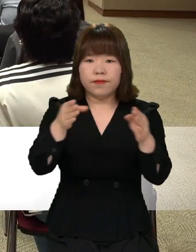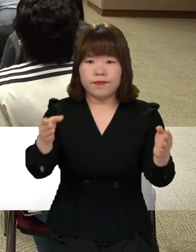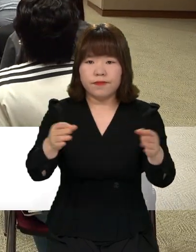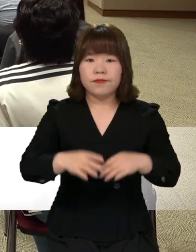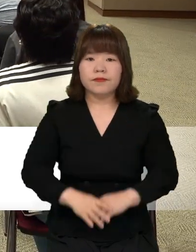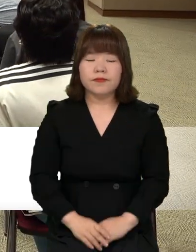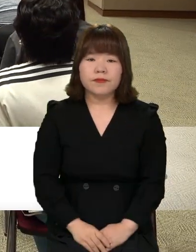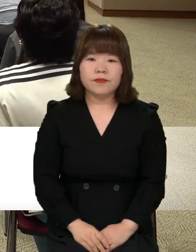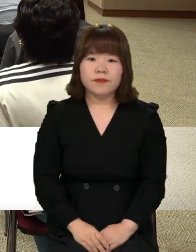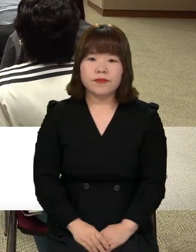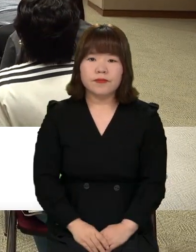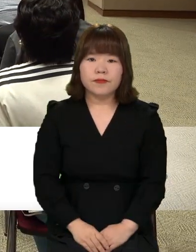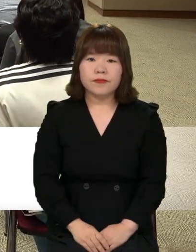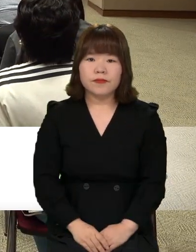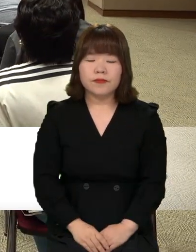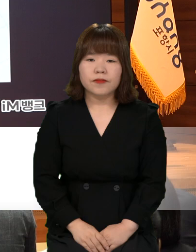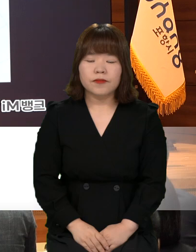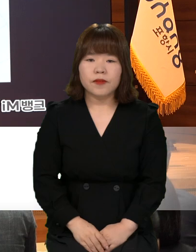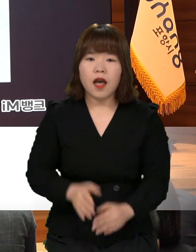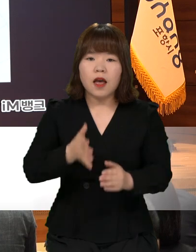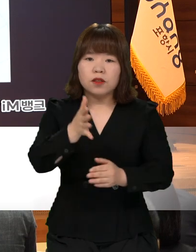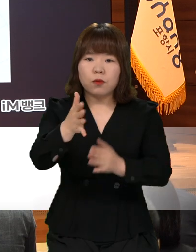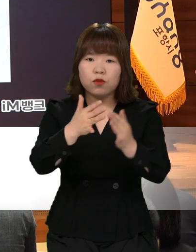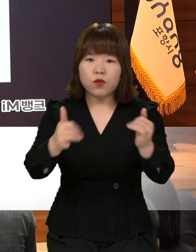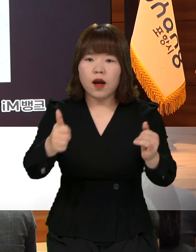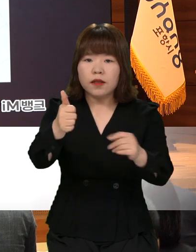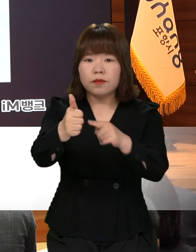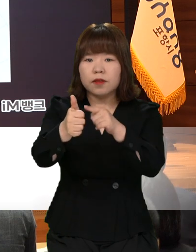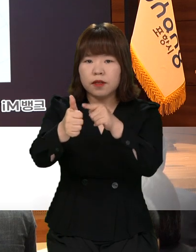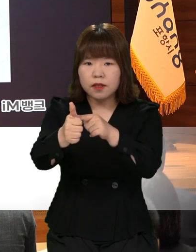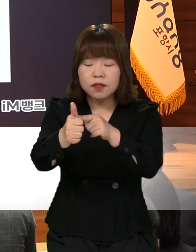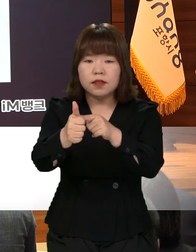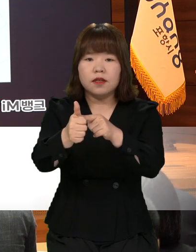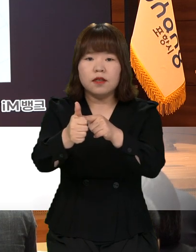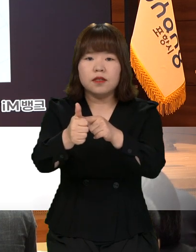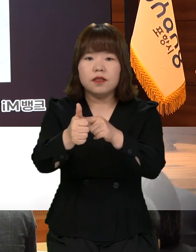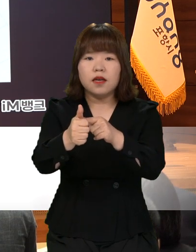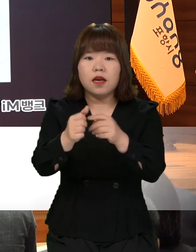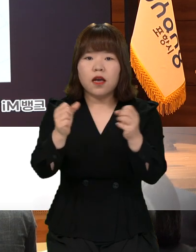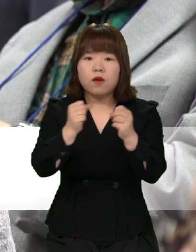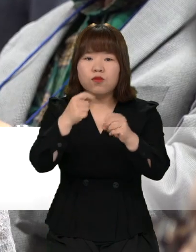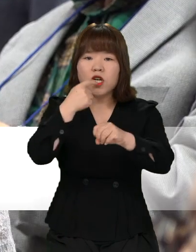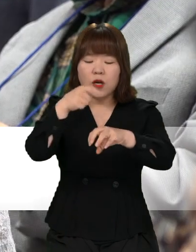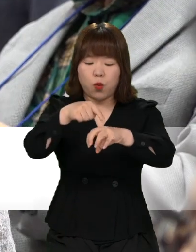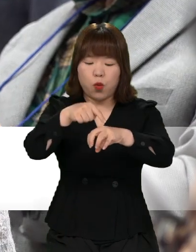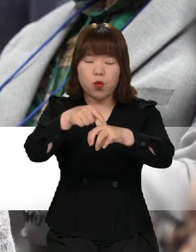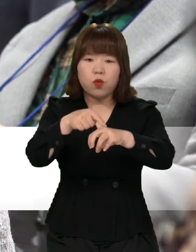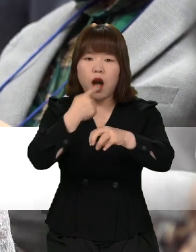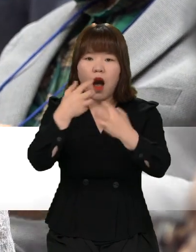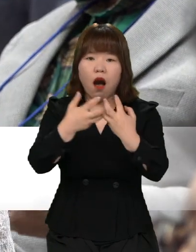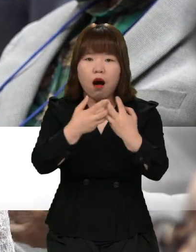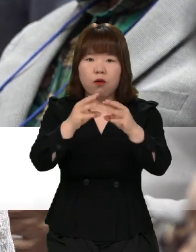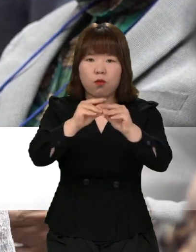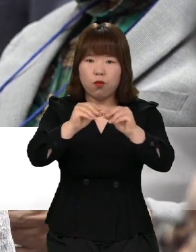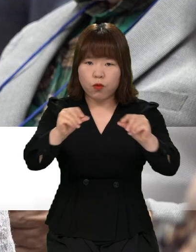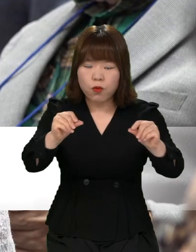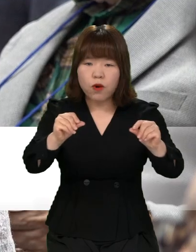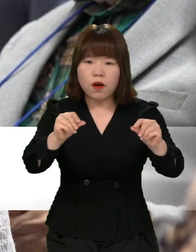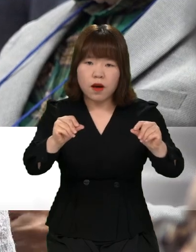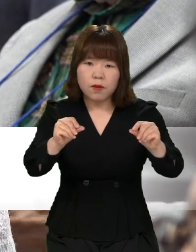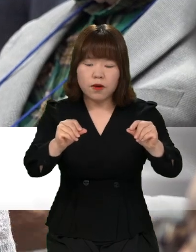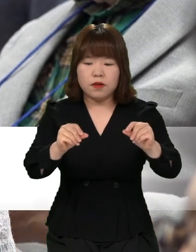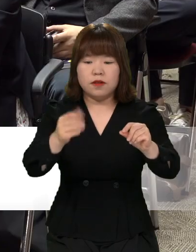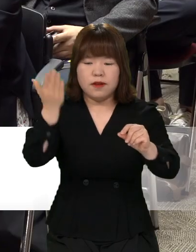논의하기 위해 마련됐습니다 먼저 기조강연을 맡은 신철 극지 연구소장은 항로 단축